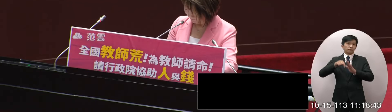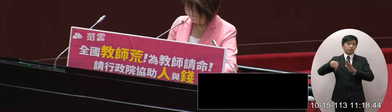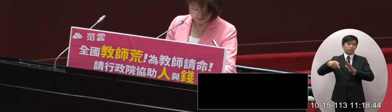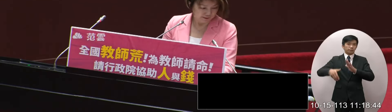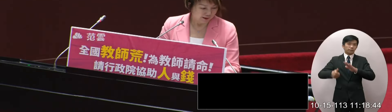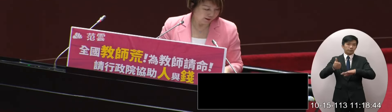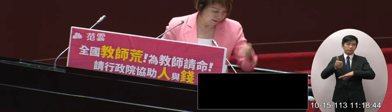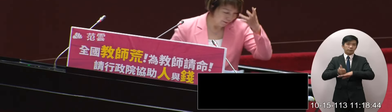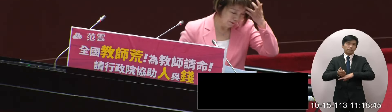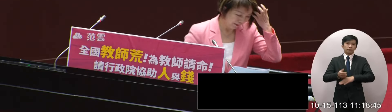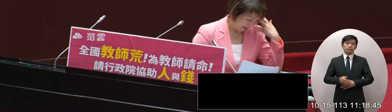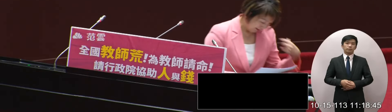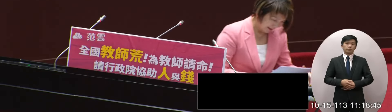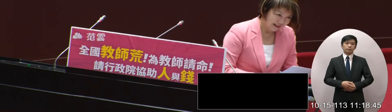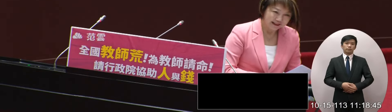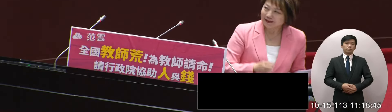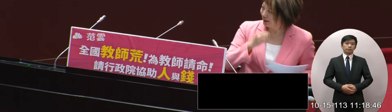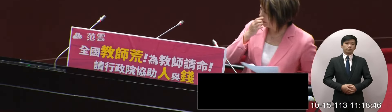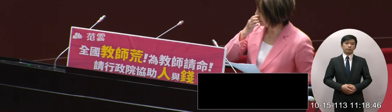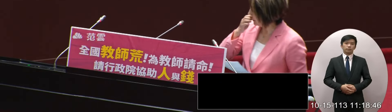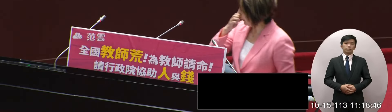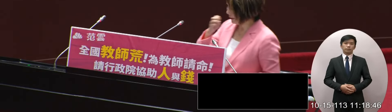请卓院长备询。